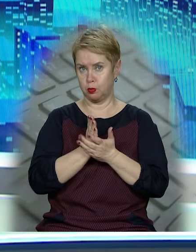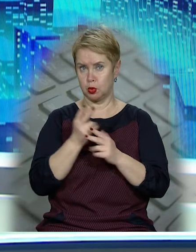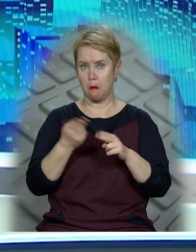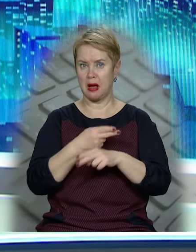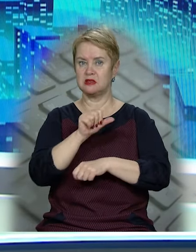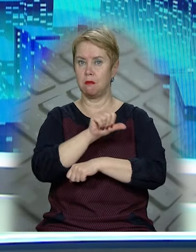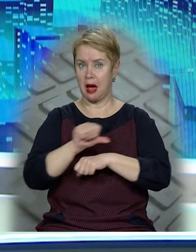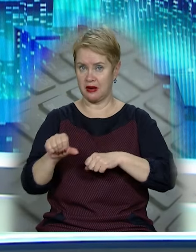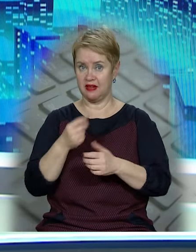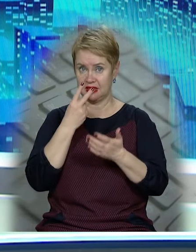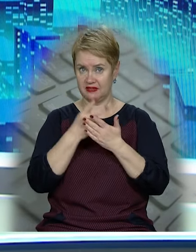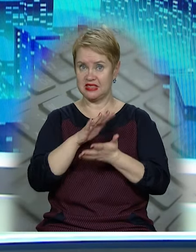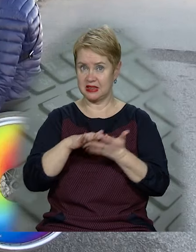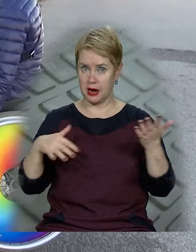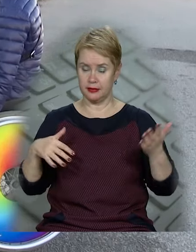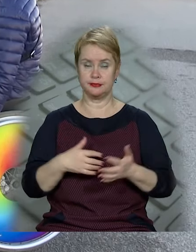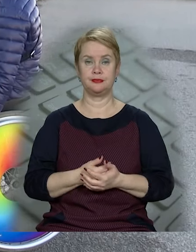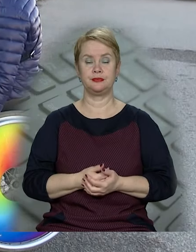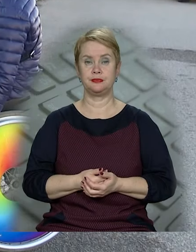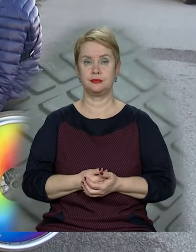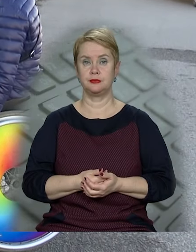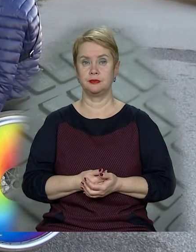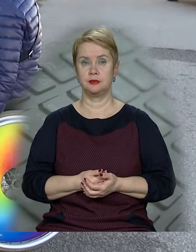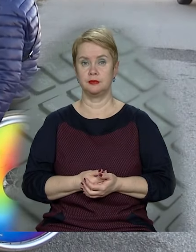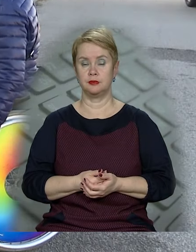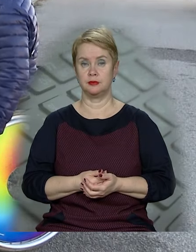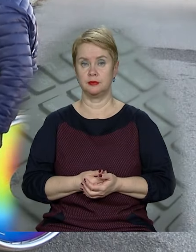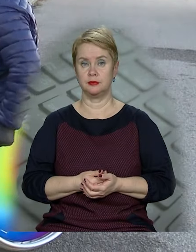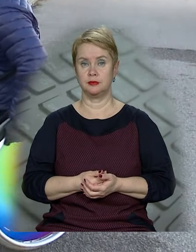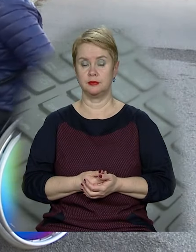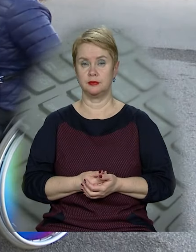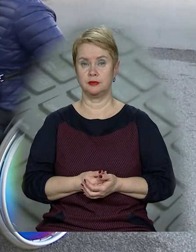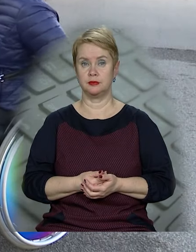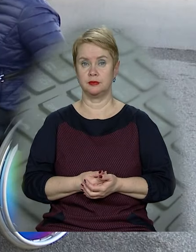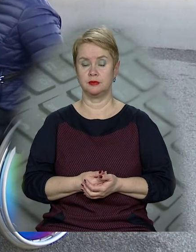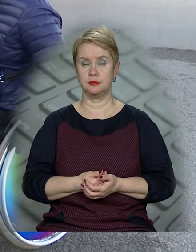без бар'єрів? Дивіться далі. Так, документи взяли?